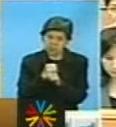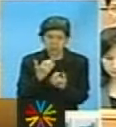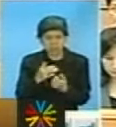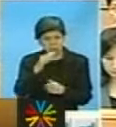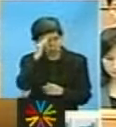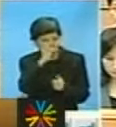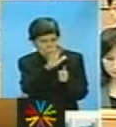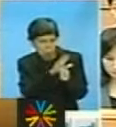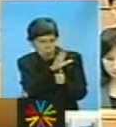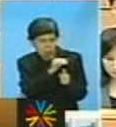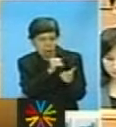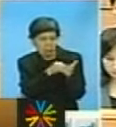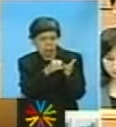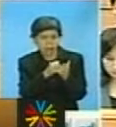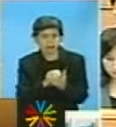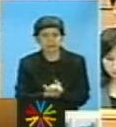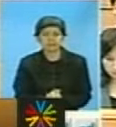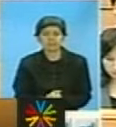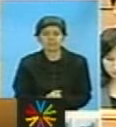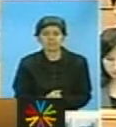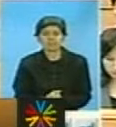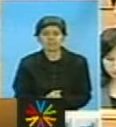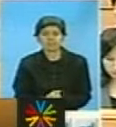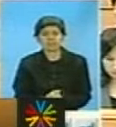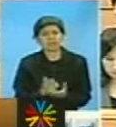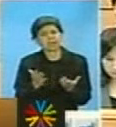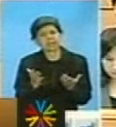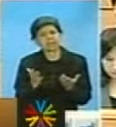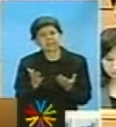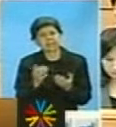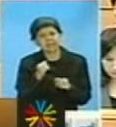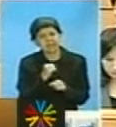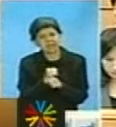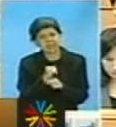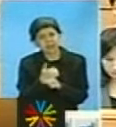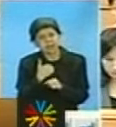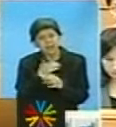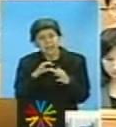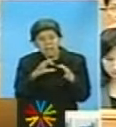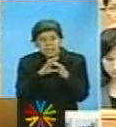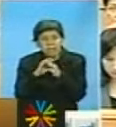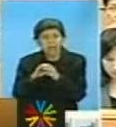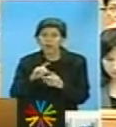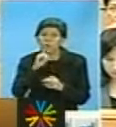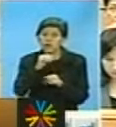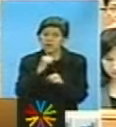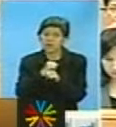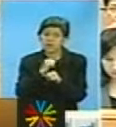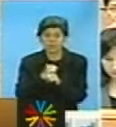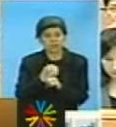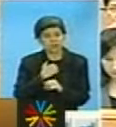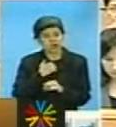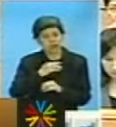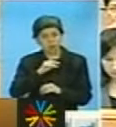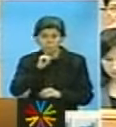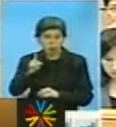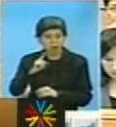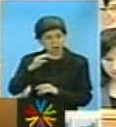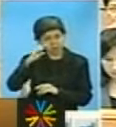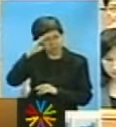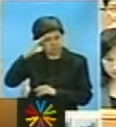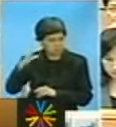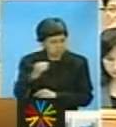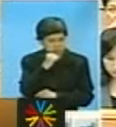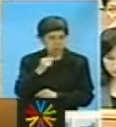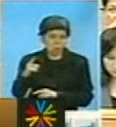เอกสนธิวันนี้ก็เลยตั้งแง่ตั้งงอนกับเขากล่าวหาว่าเขาจะปฏิวัติกล่าวหาว่า